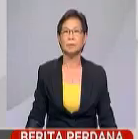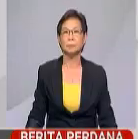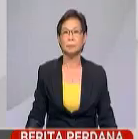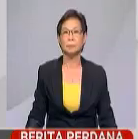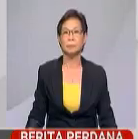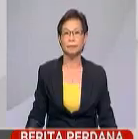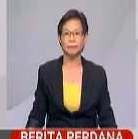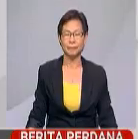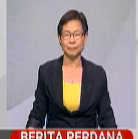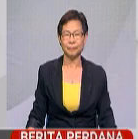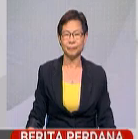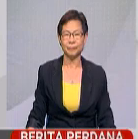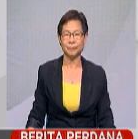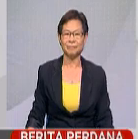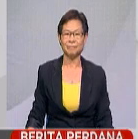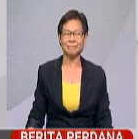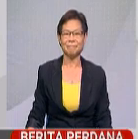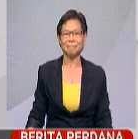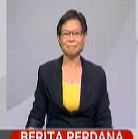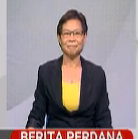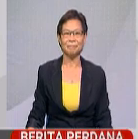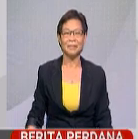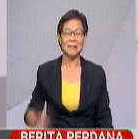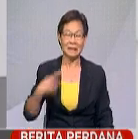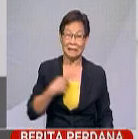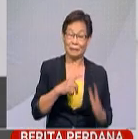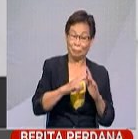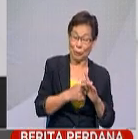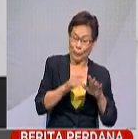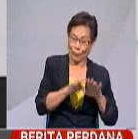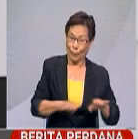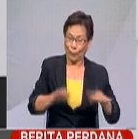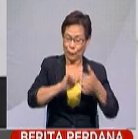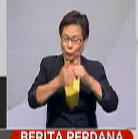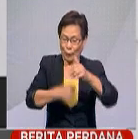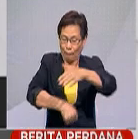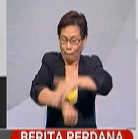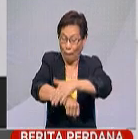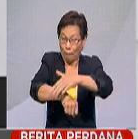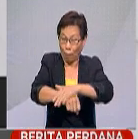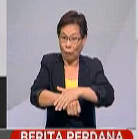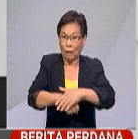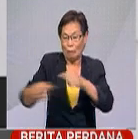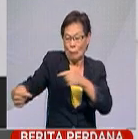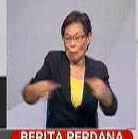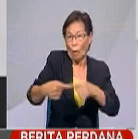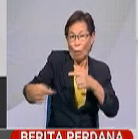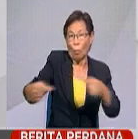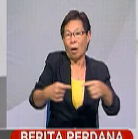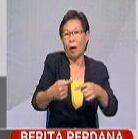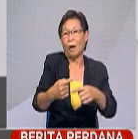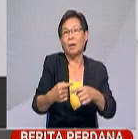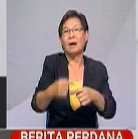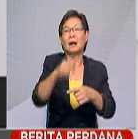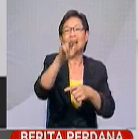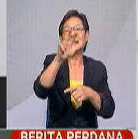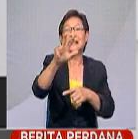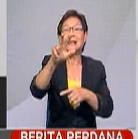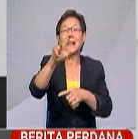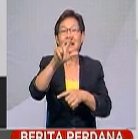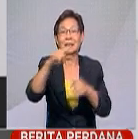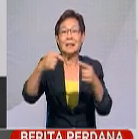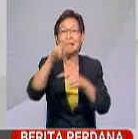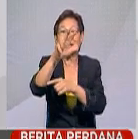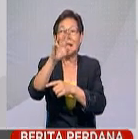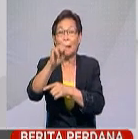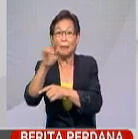Kita mulakan dengan perkembangan sukan bola sepak. Saingan Liga M3 bakal distruktur semula